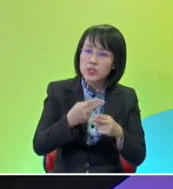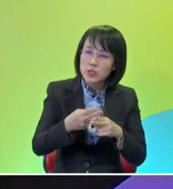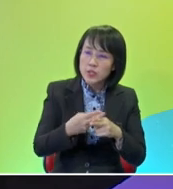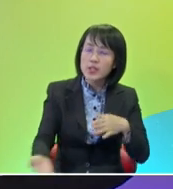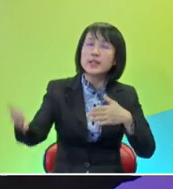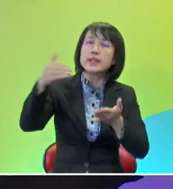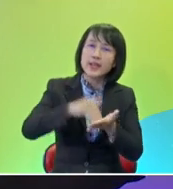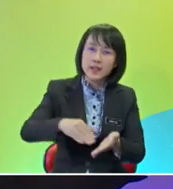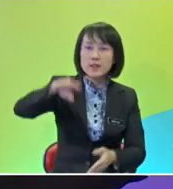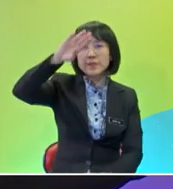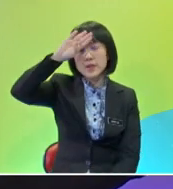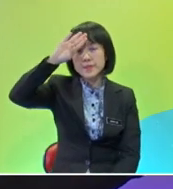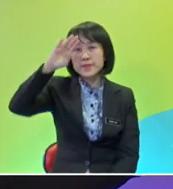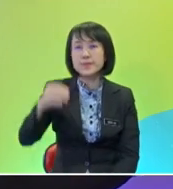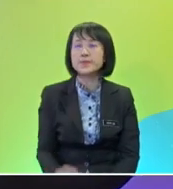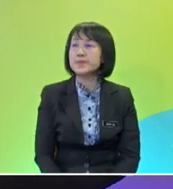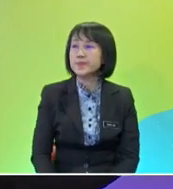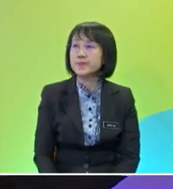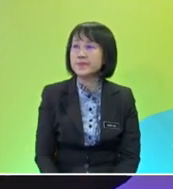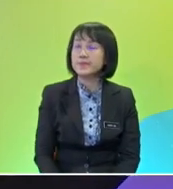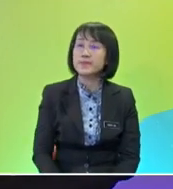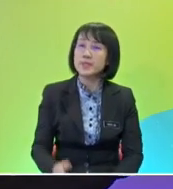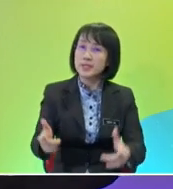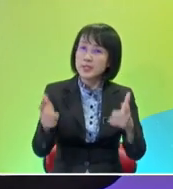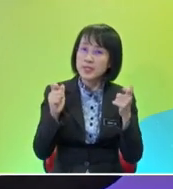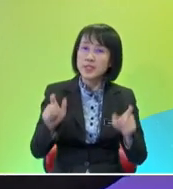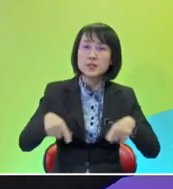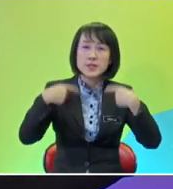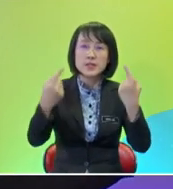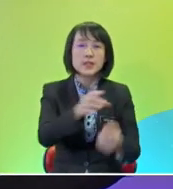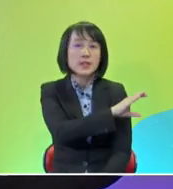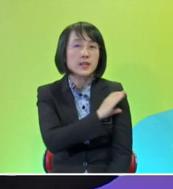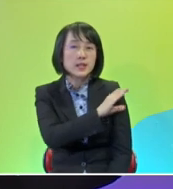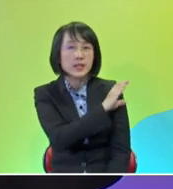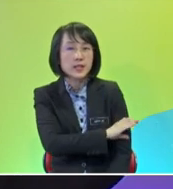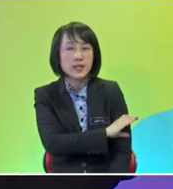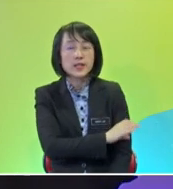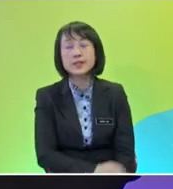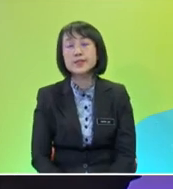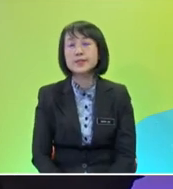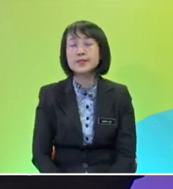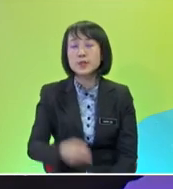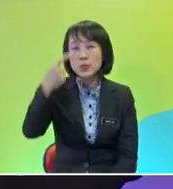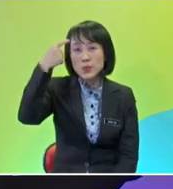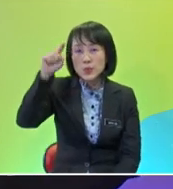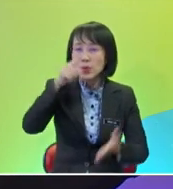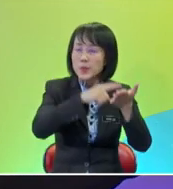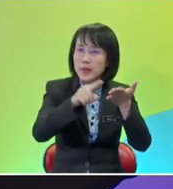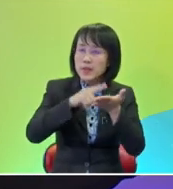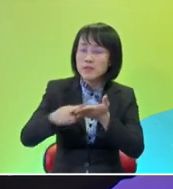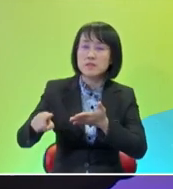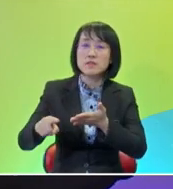demam balik. Ah, demam balik. Jadi kita kena segera pergi ke klinik untuk periksa